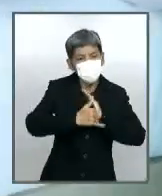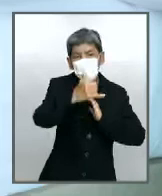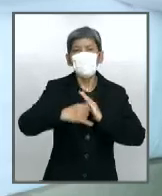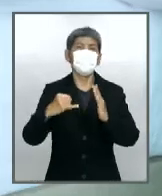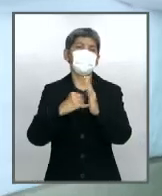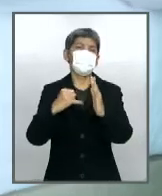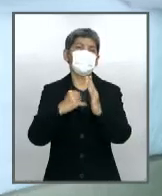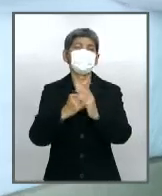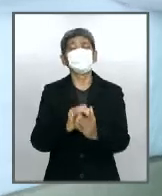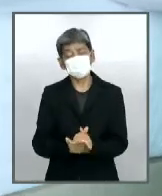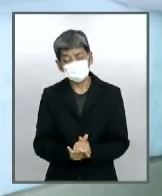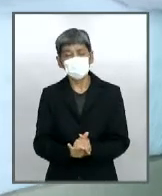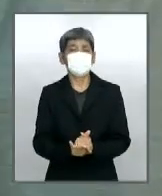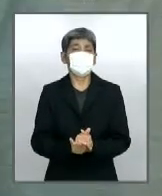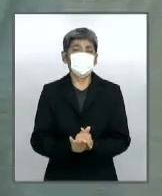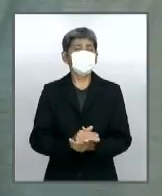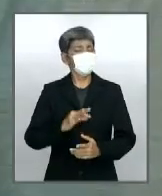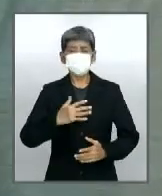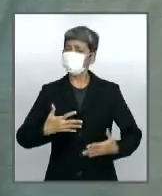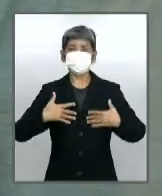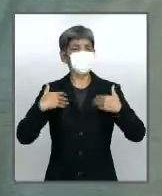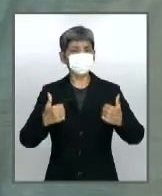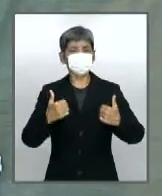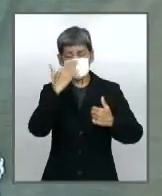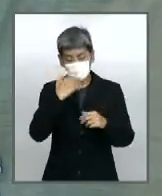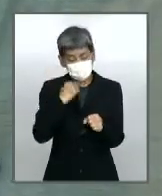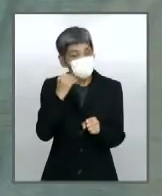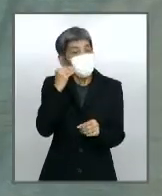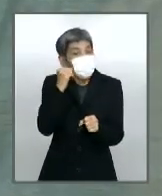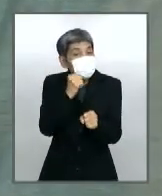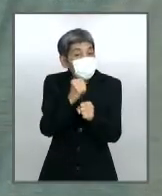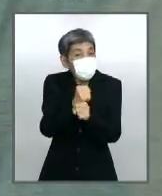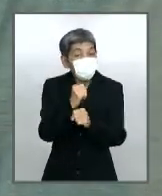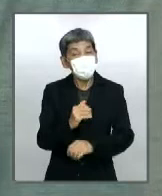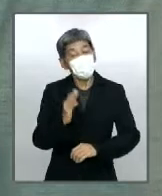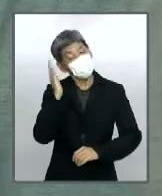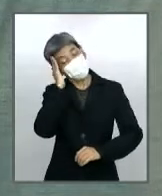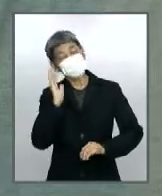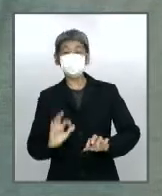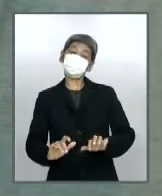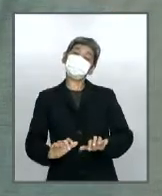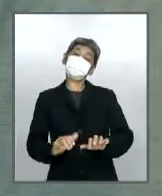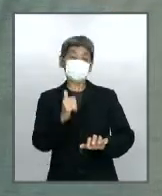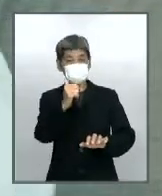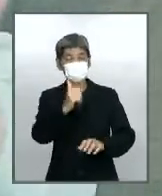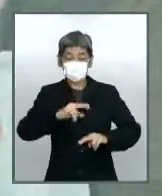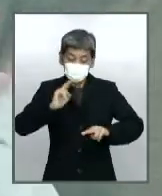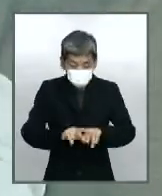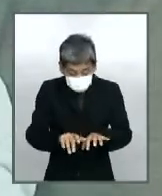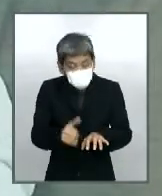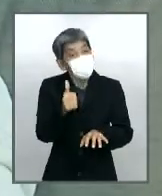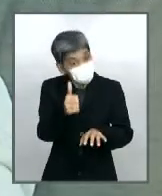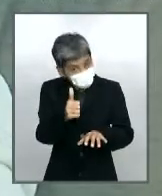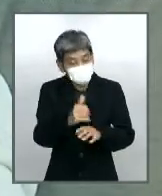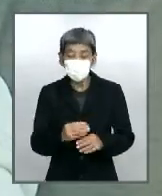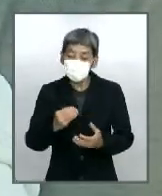ข้างนอกได้อย่างสะดวกอะค่ะก็มันสะดวกอยู่แล้วเพราะว่าทำงานที่บ้านจะนอนพิมพ์คอมก็ได้จะนั่ง